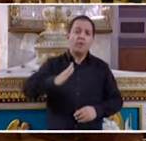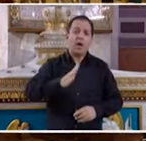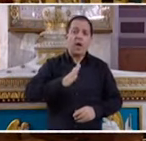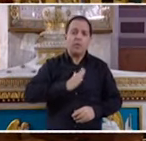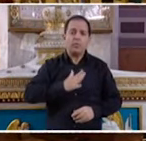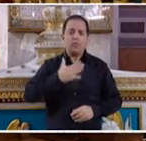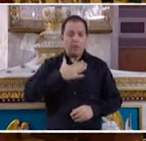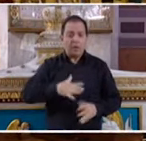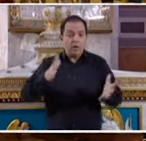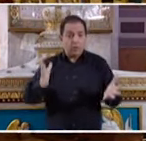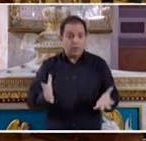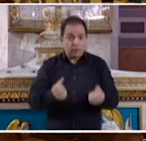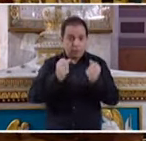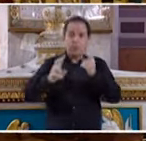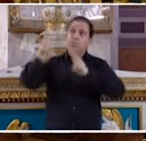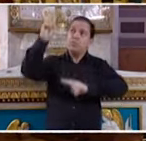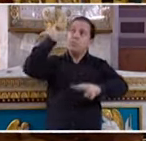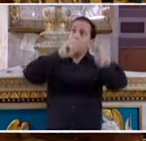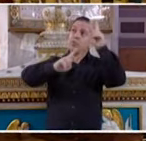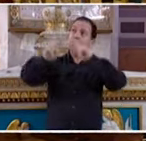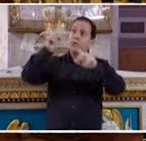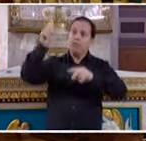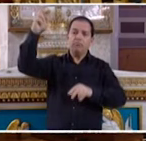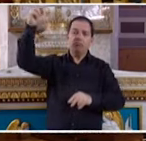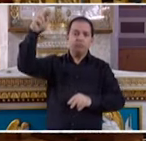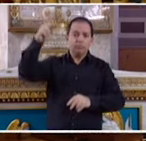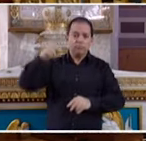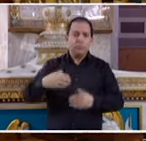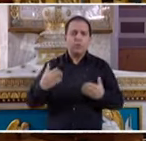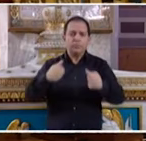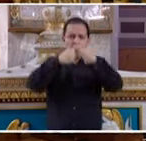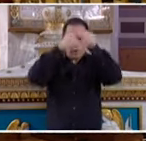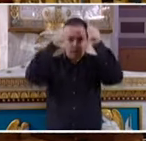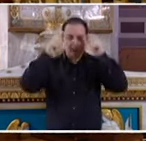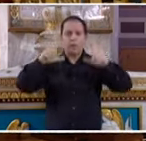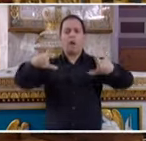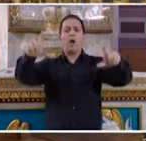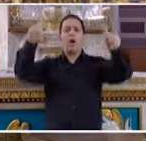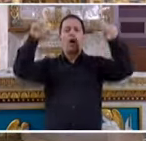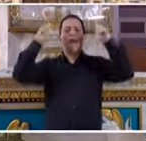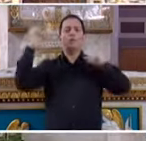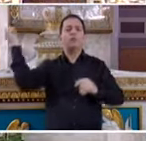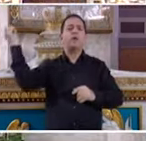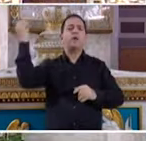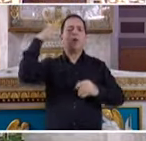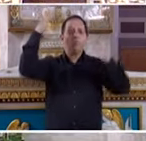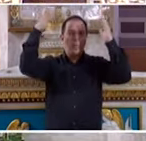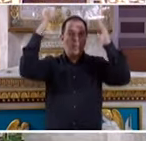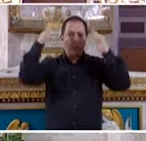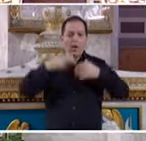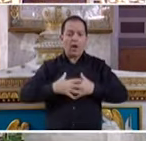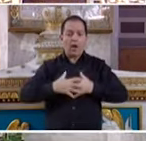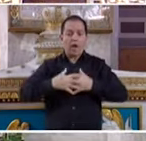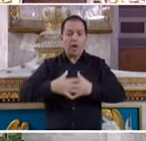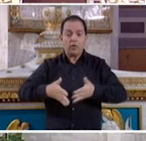την ημετέραν σωτηρίαν, κατελθόντα εκ των ουρανών και σαρκωθέντα εκ Πνεύματος Αγίου και